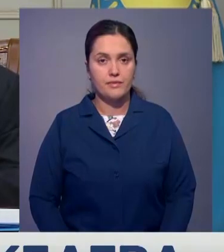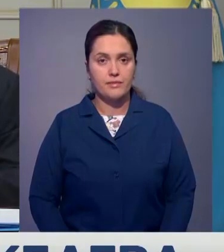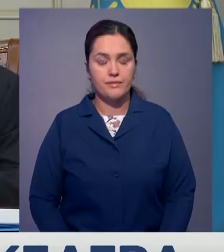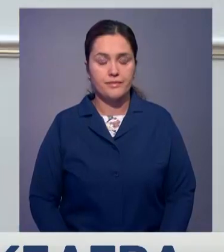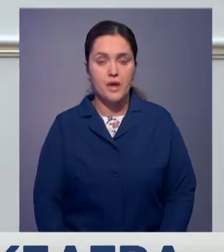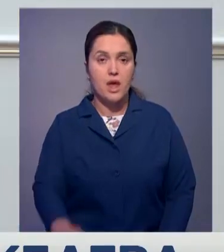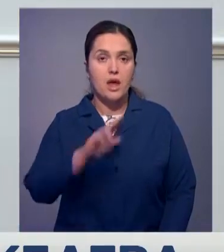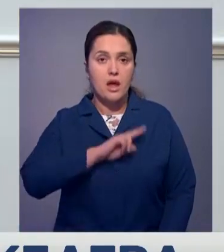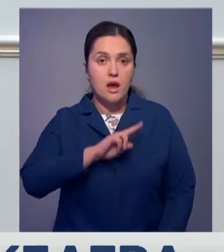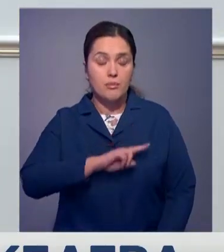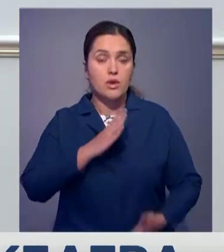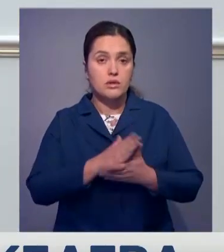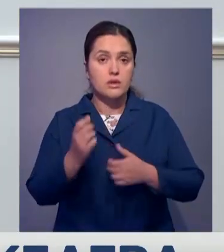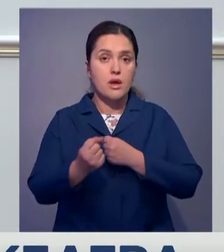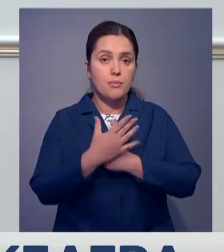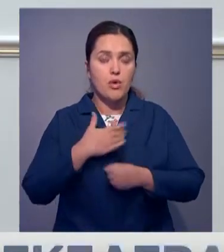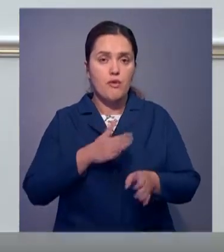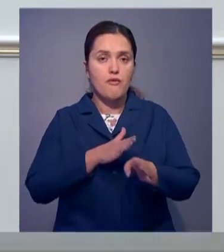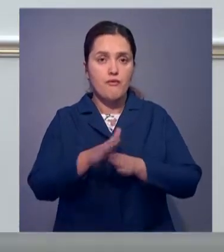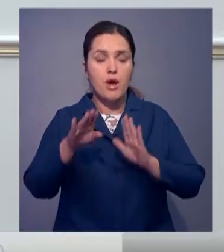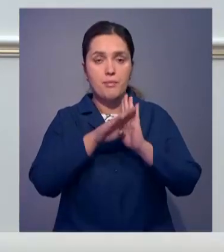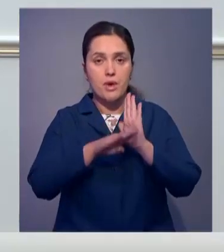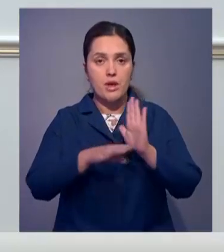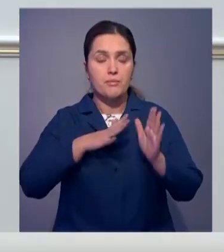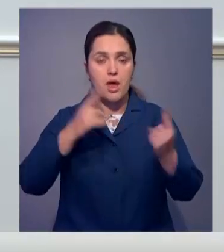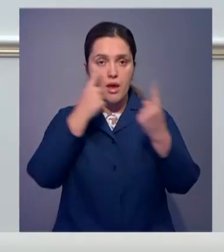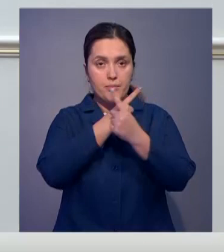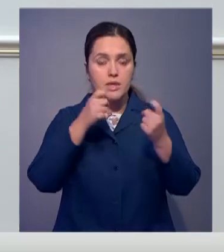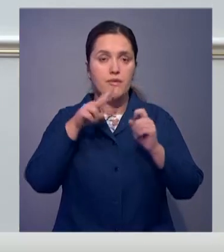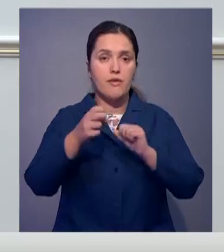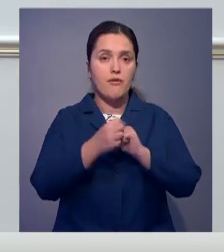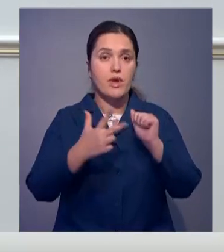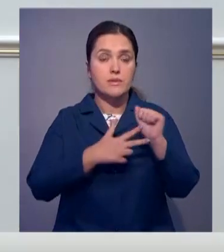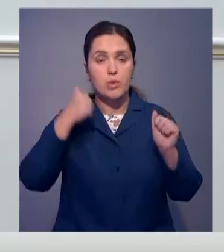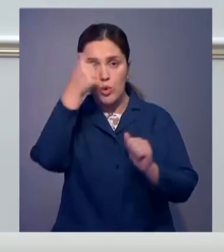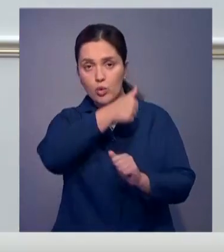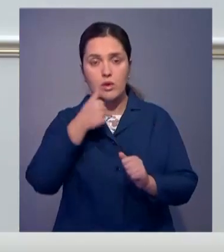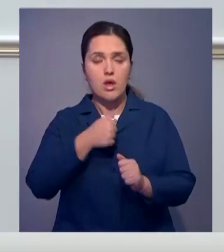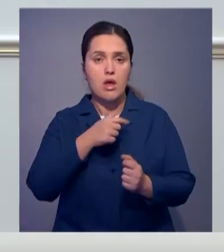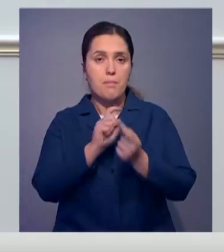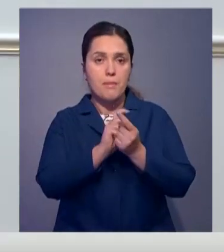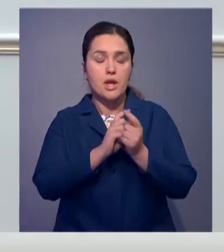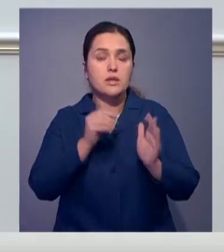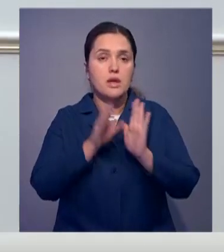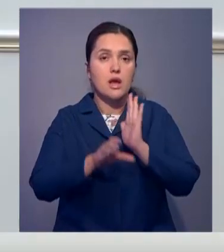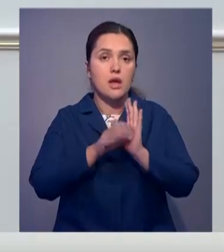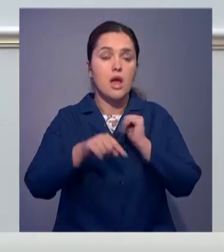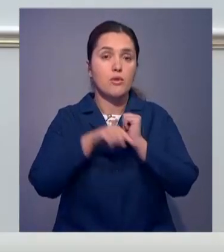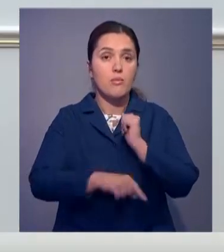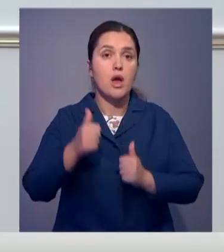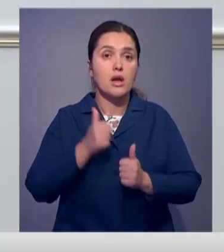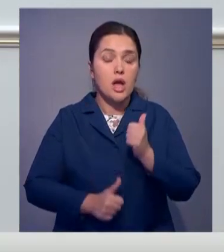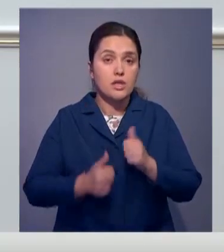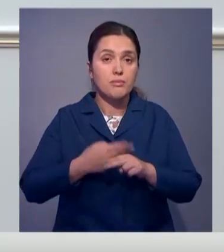Работа идет согласно вашим поручениям, изложенных еще в послании 2018 года. Антикоррупционный проект реализуется. В каждом